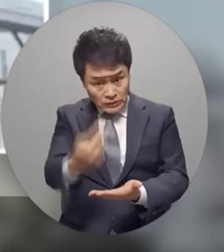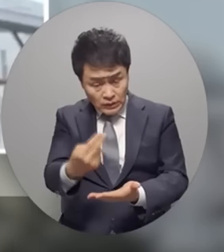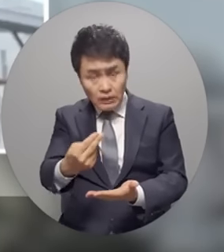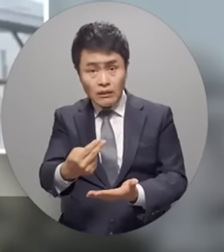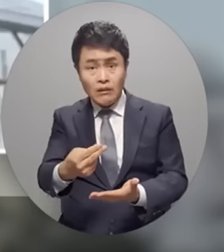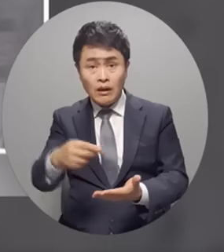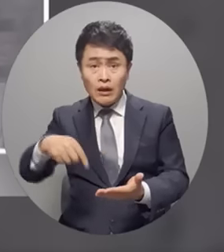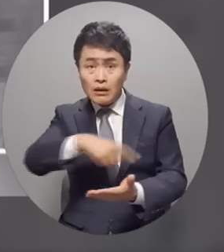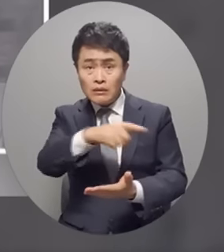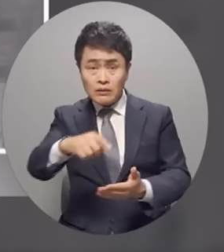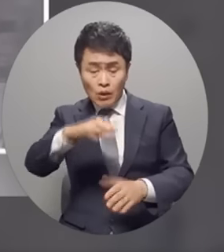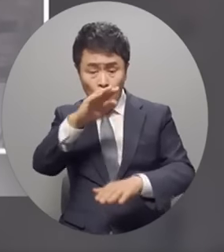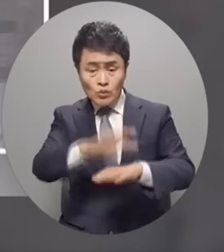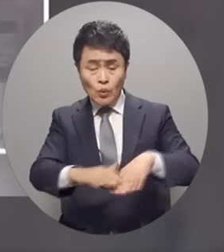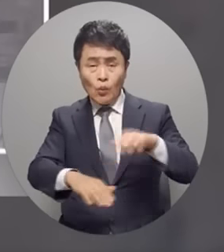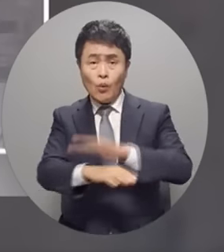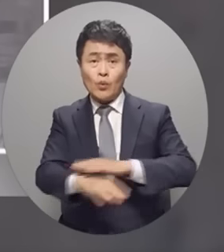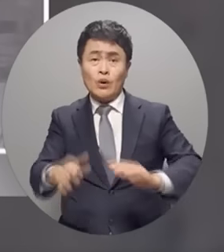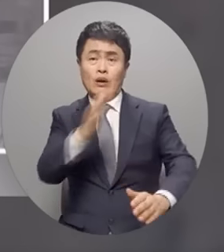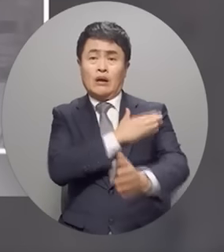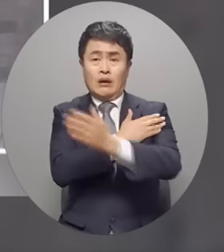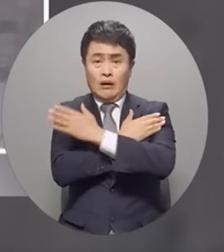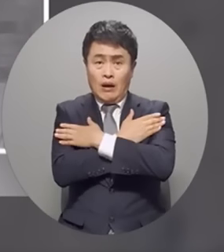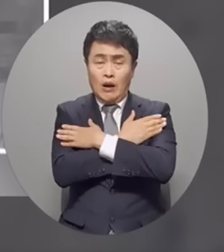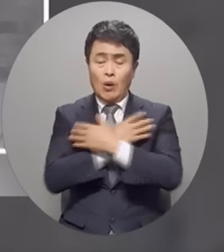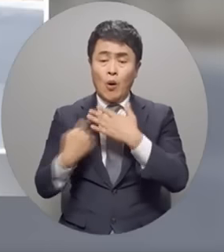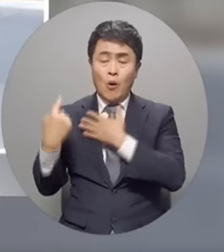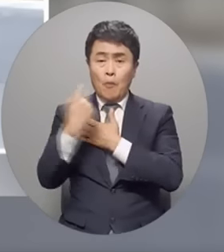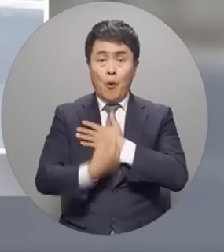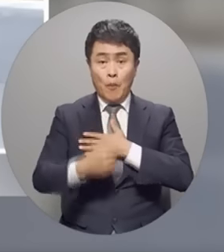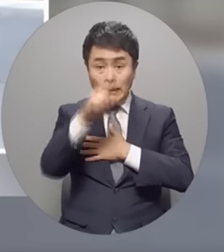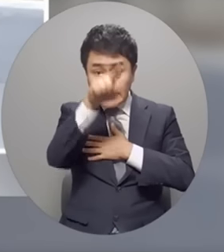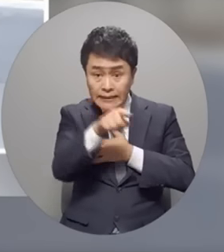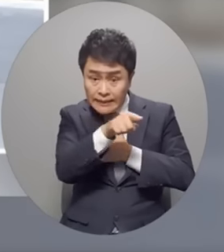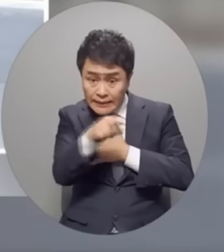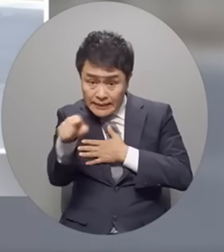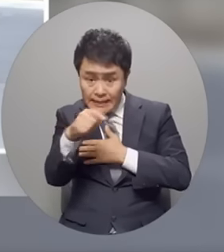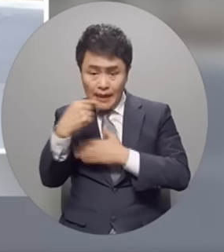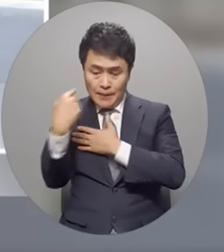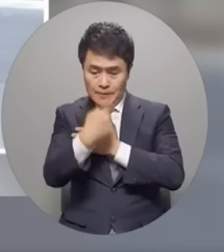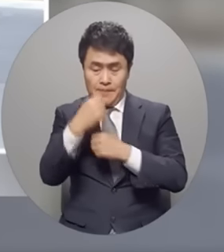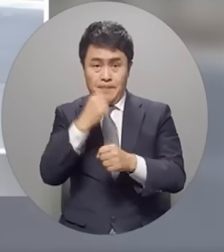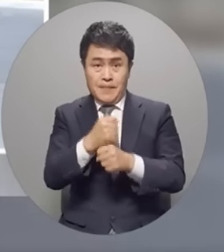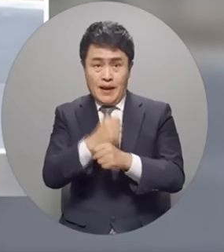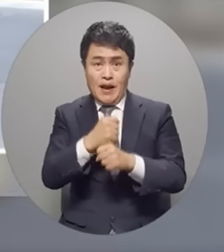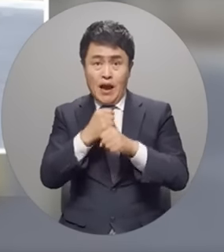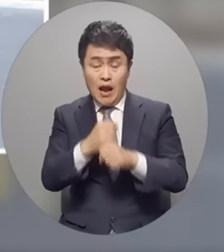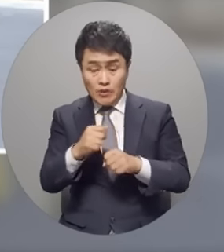되면 양손을 가슴에 교차하고 몸을 니은 자로 만들어 매트 중앙에